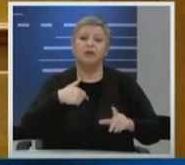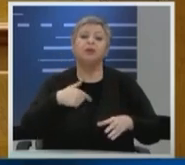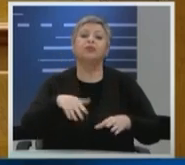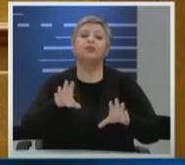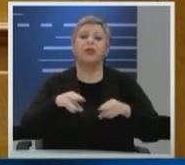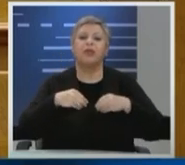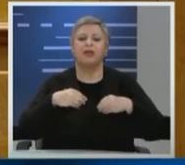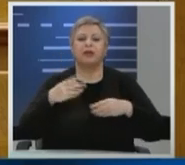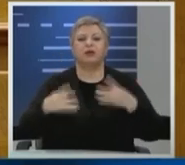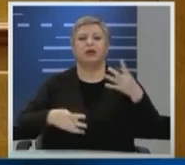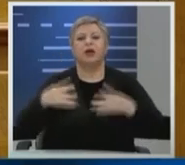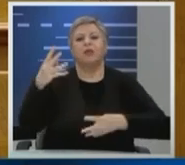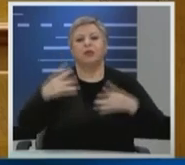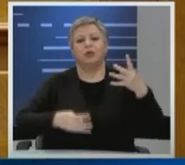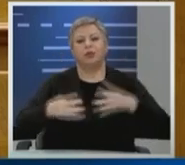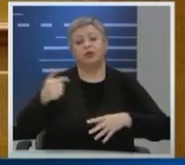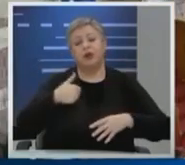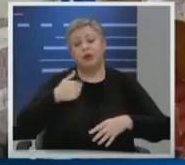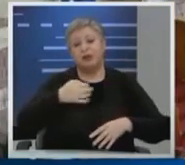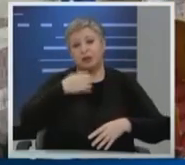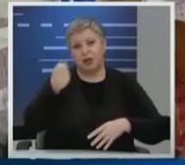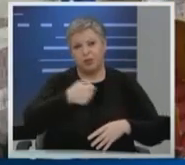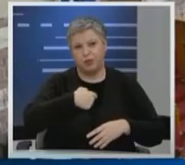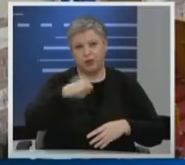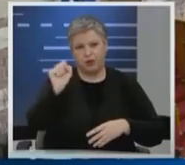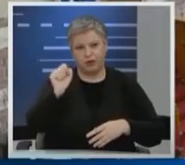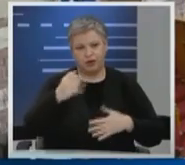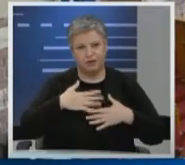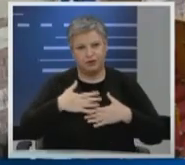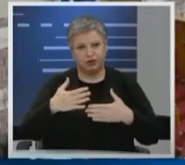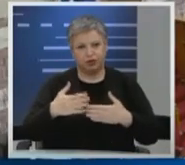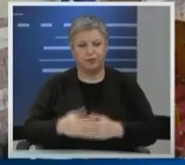τον κρατικό προϋπολογισμό για το 2019. Σας ευχαριστώ πολύ. Ευχαριστώ.